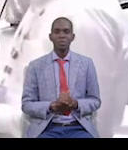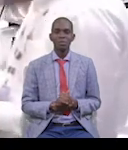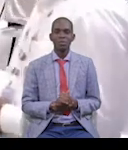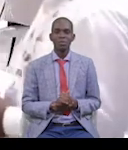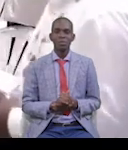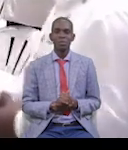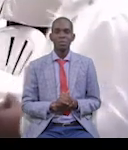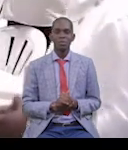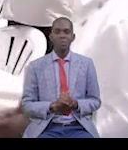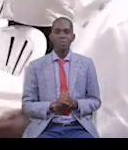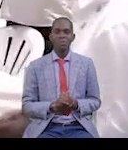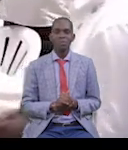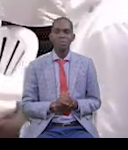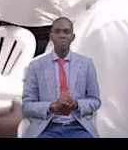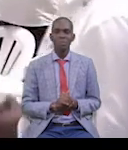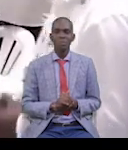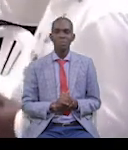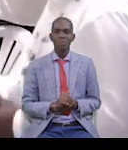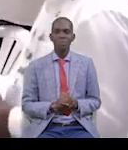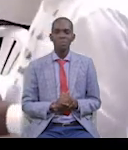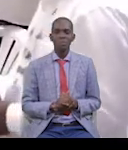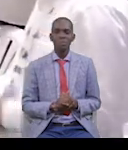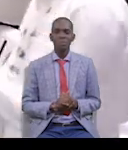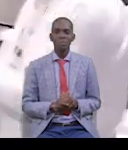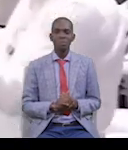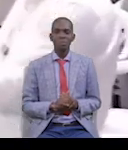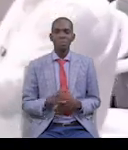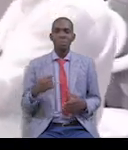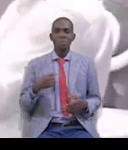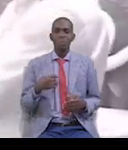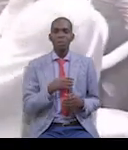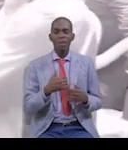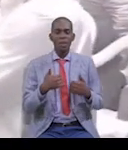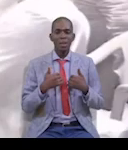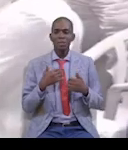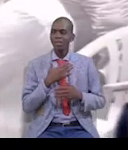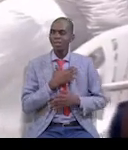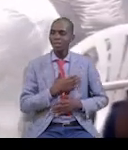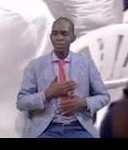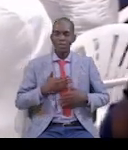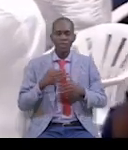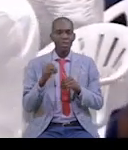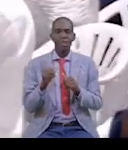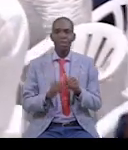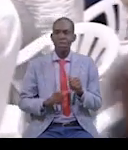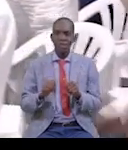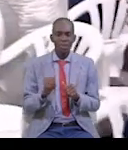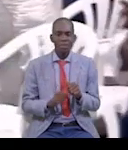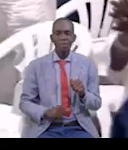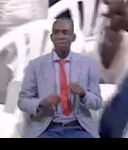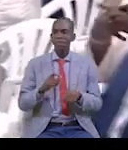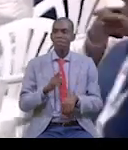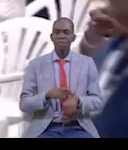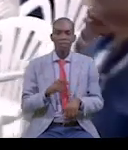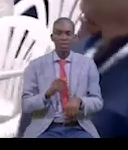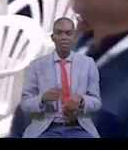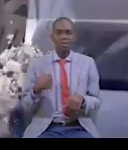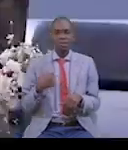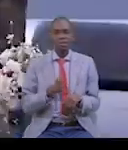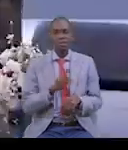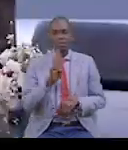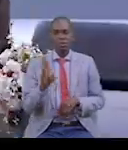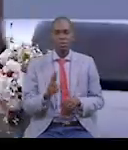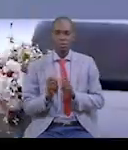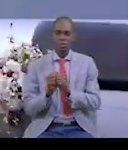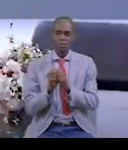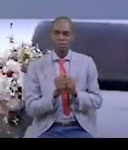చాలా అద్భుతమైన వారిని అభినందించారు. We have enjoyed every minute and every moment we have spent together. Kalisi